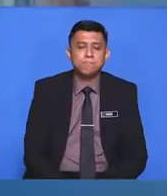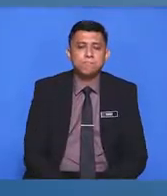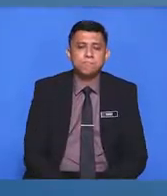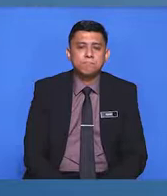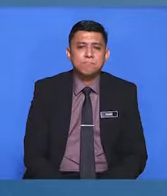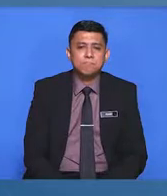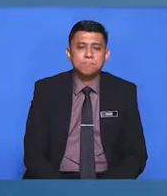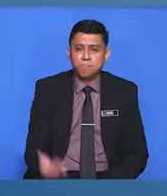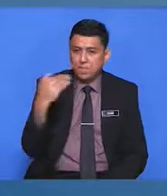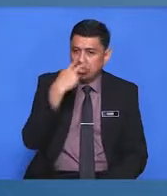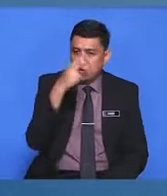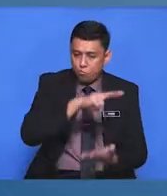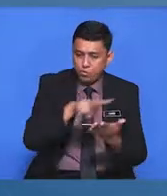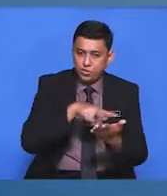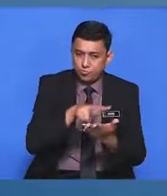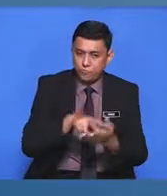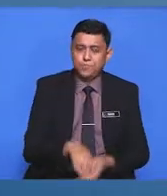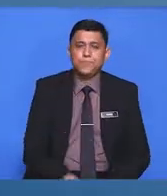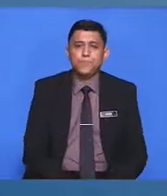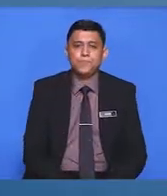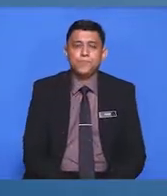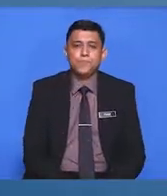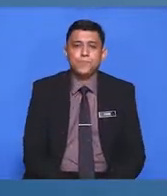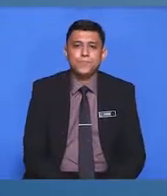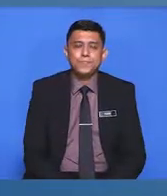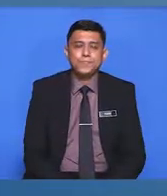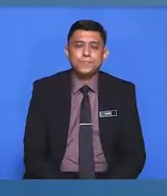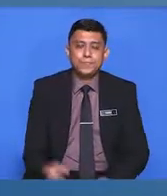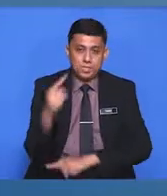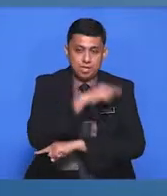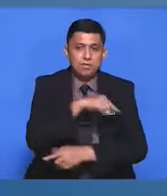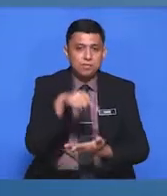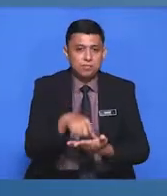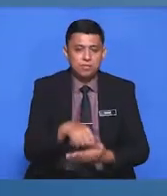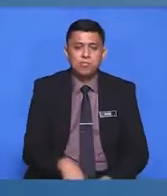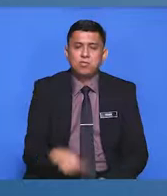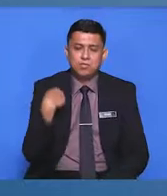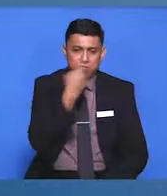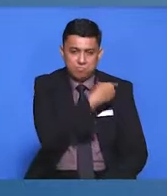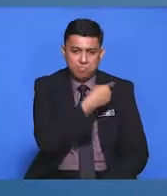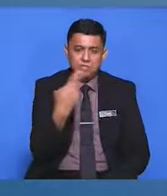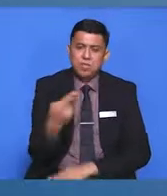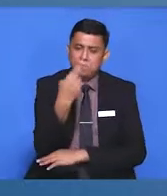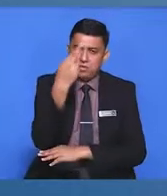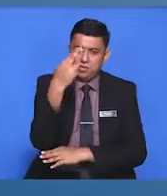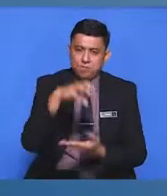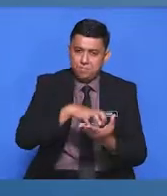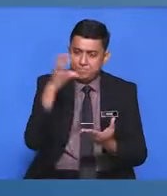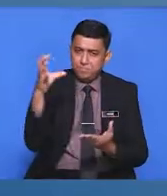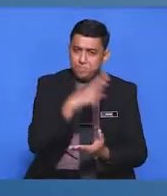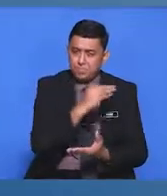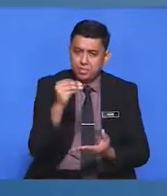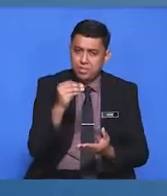ini. Hari ini, kita meraihkan kekayaan dan kepelbagaian warisan negara